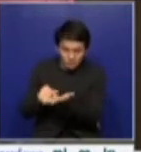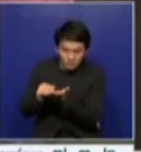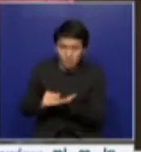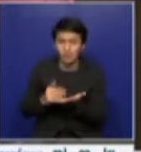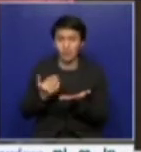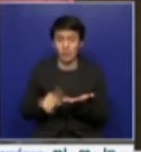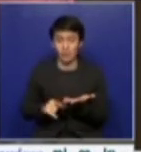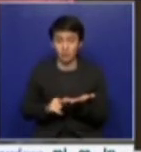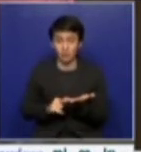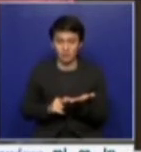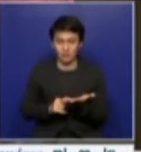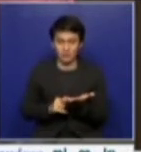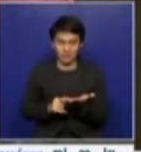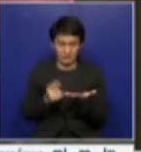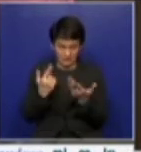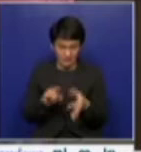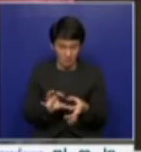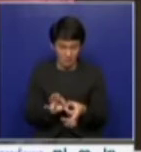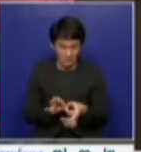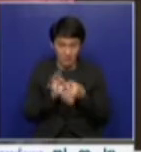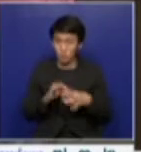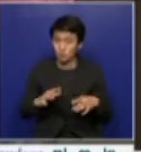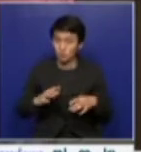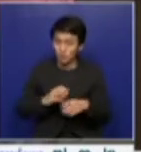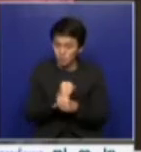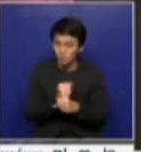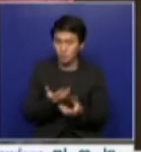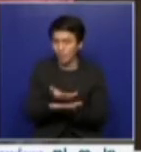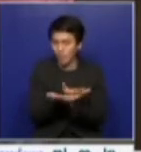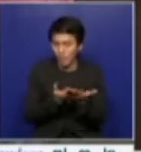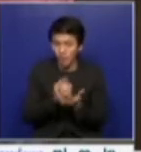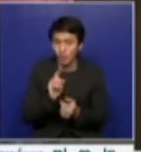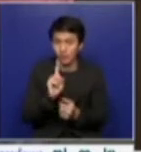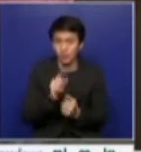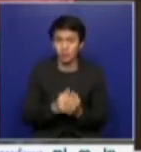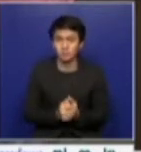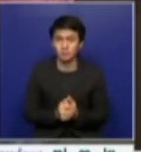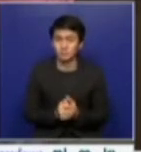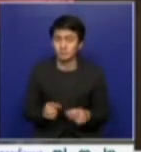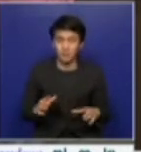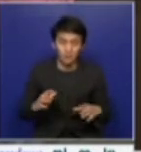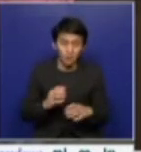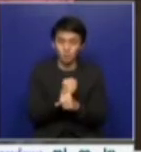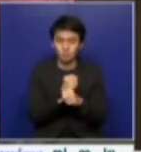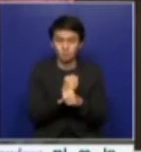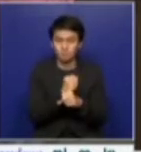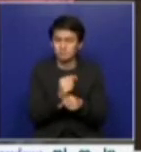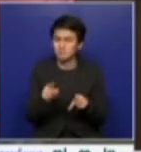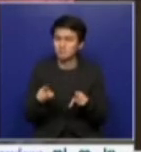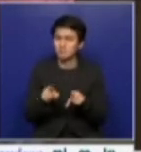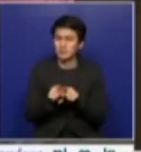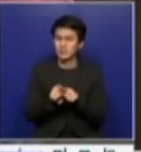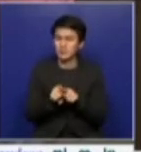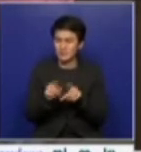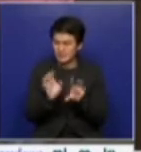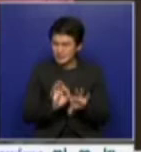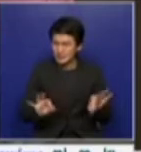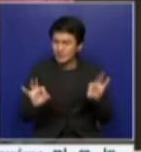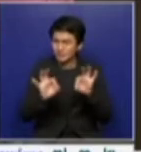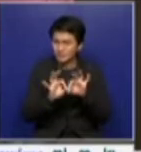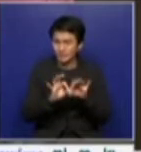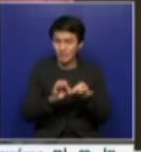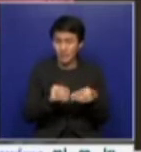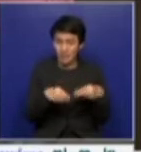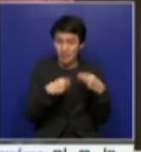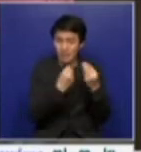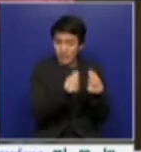ผลของการพิจารณาของคณะกรรมการชุดนี้แต่ก็ไม่ได้ชี้ไปในทิศทางใดว่าที่จะให้